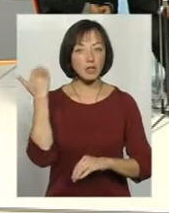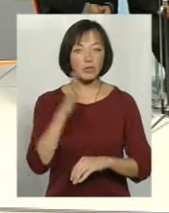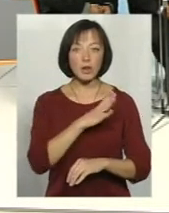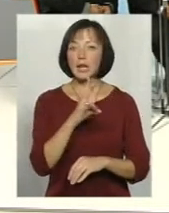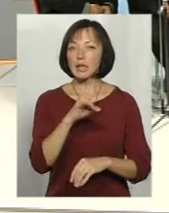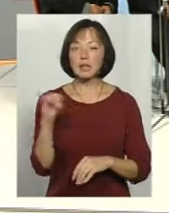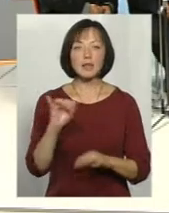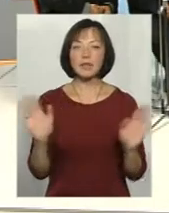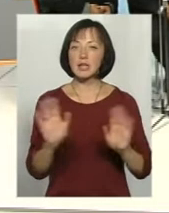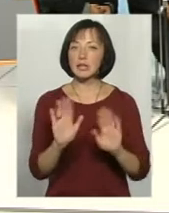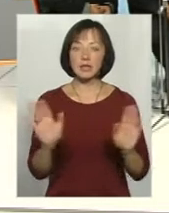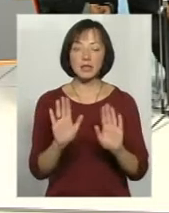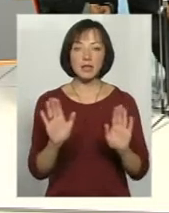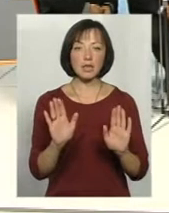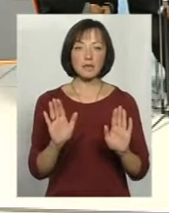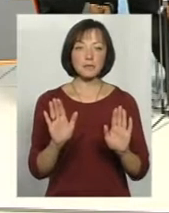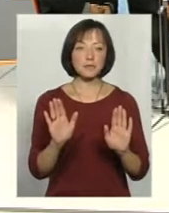раніше,